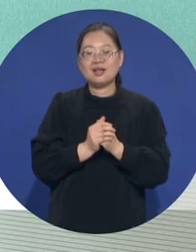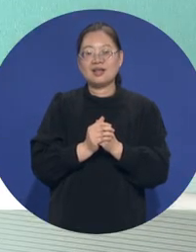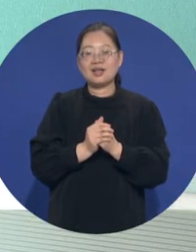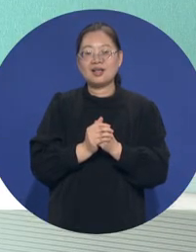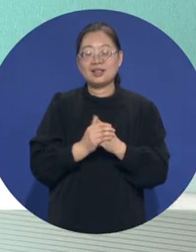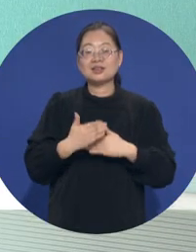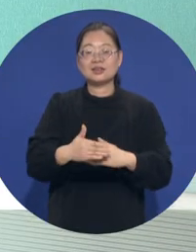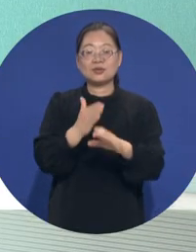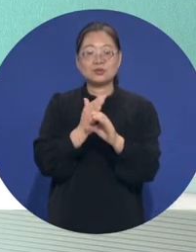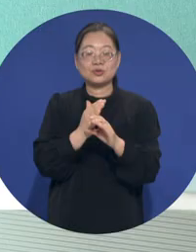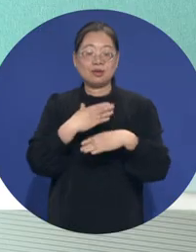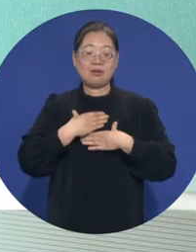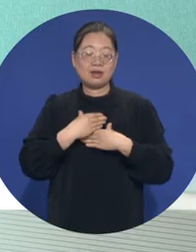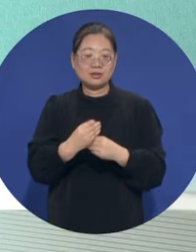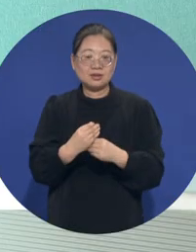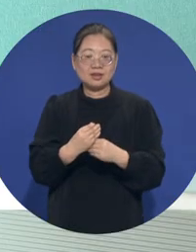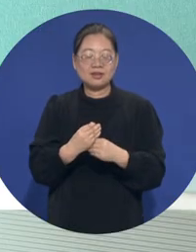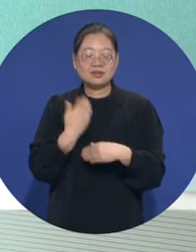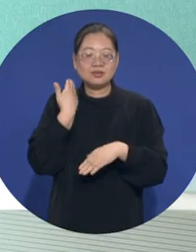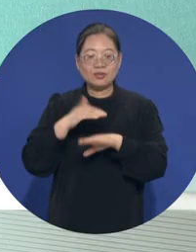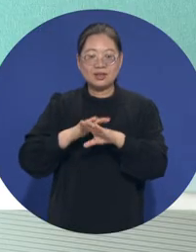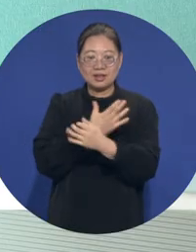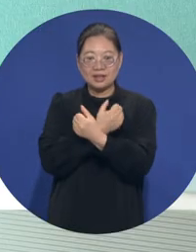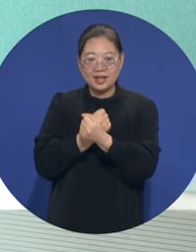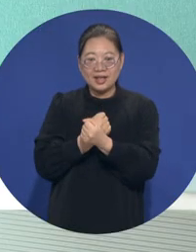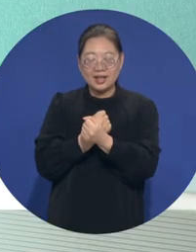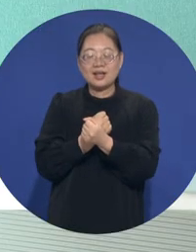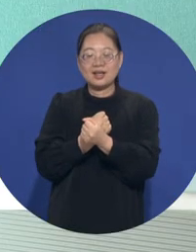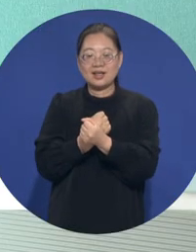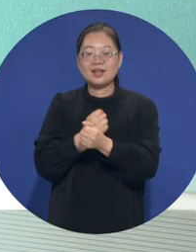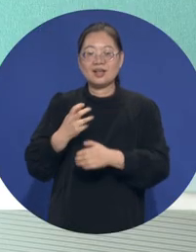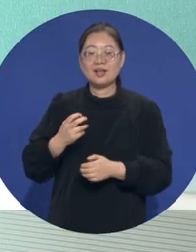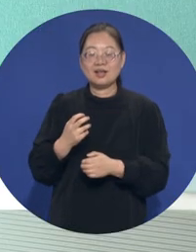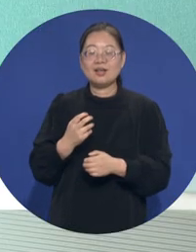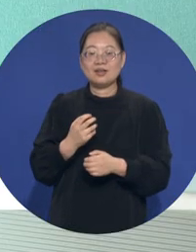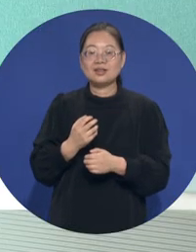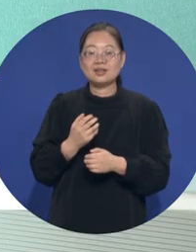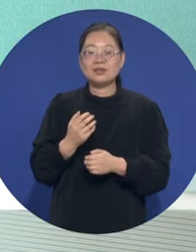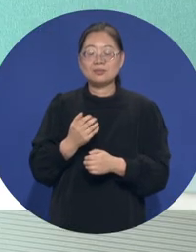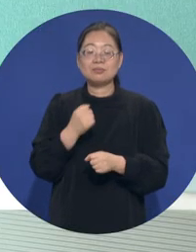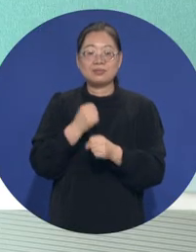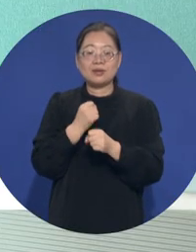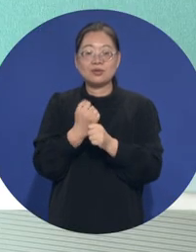있는데요. 안전한 그 전세 계약을 끌어가는 것은